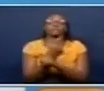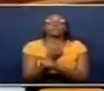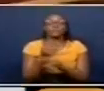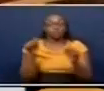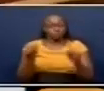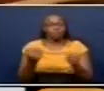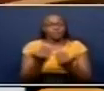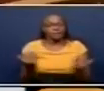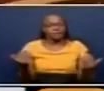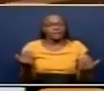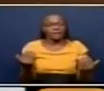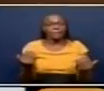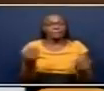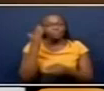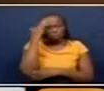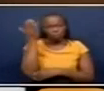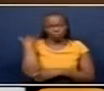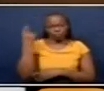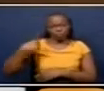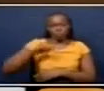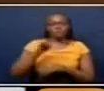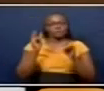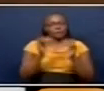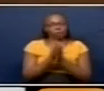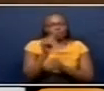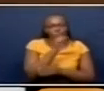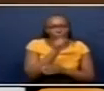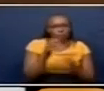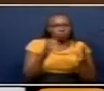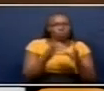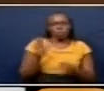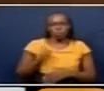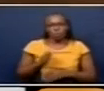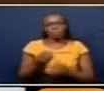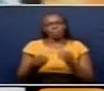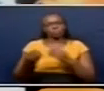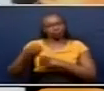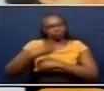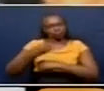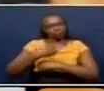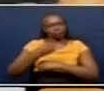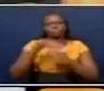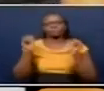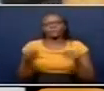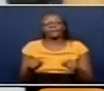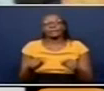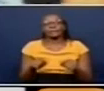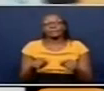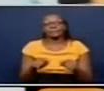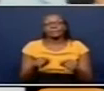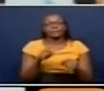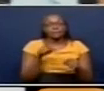hawaki. Zamani tulikuwa tunakaa na wazee wa mama wanatupa mawaidha, na